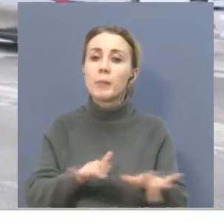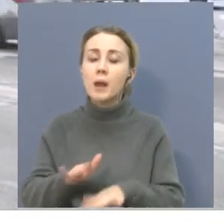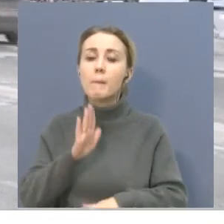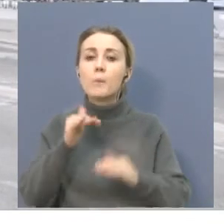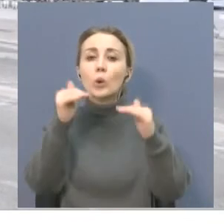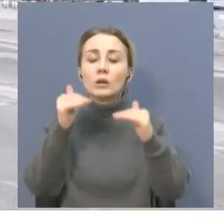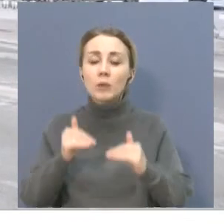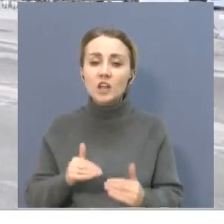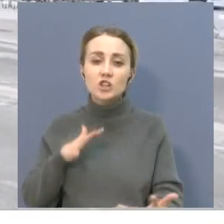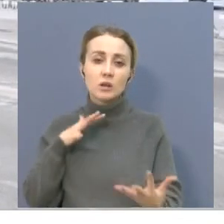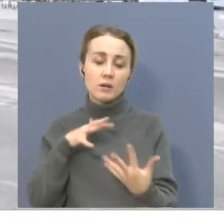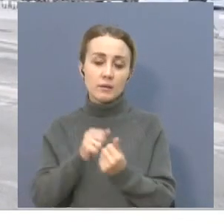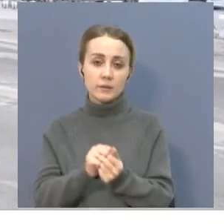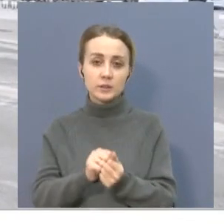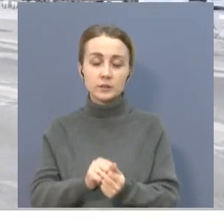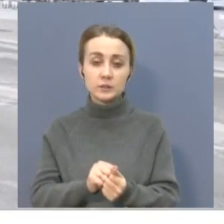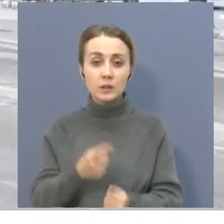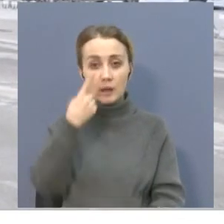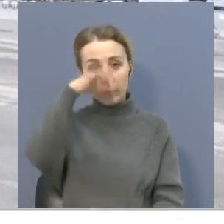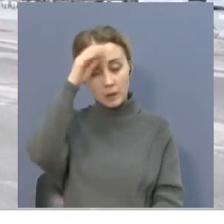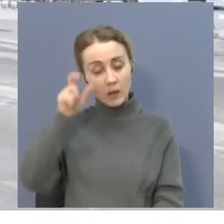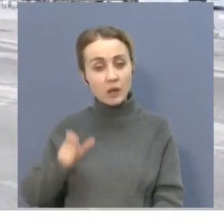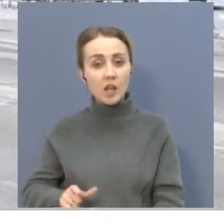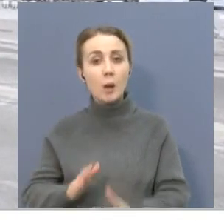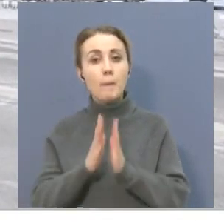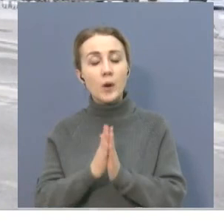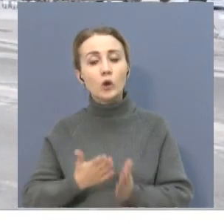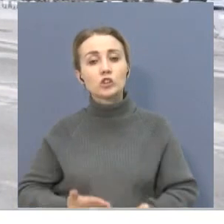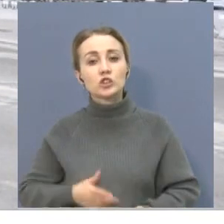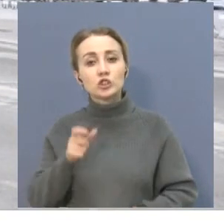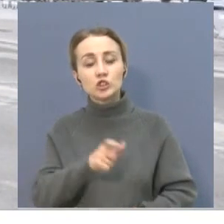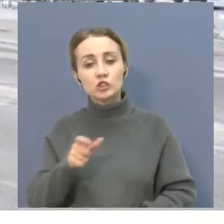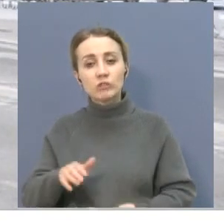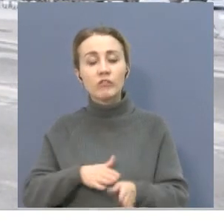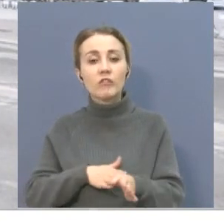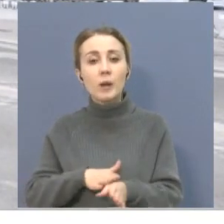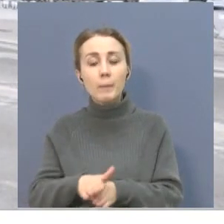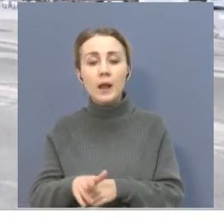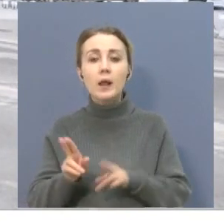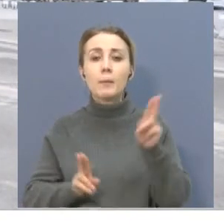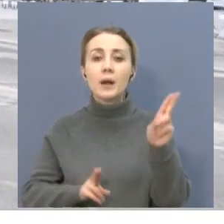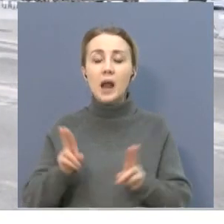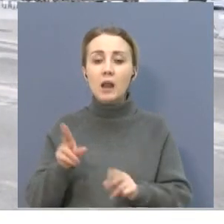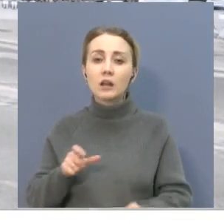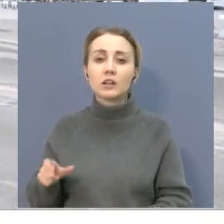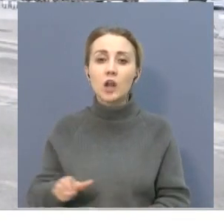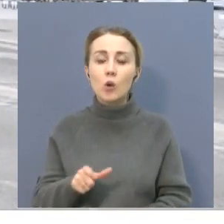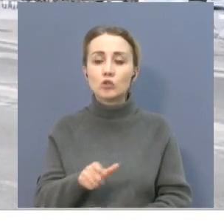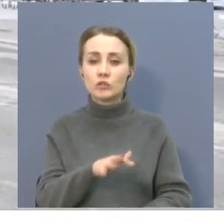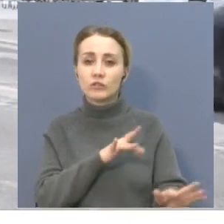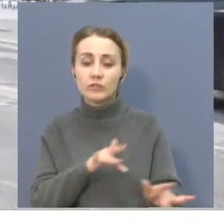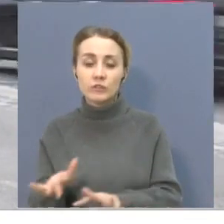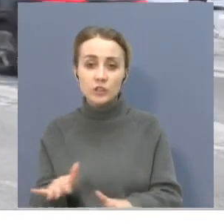тасымалдау және жолаушыларды заңды тасымалдау фактілерінің жолын кесу бойынша рейдтік іс-шаралар жүргізіліп жатыр. Сондай-ақ